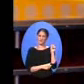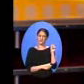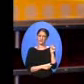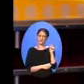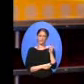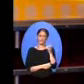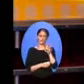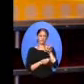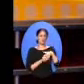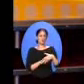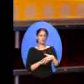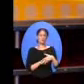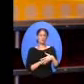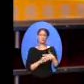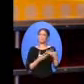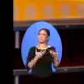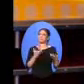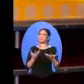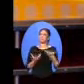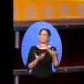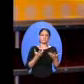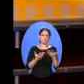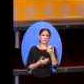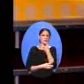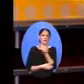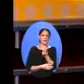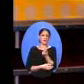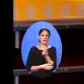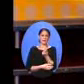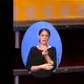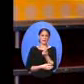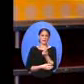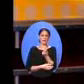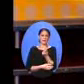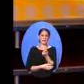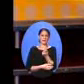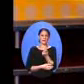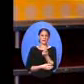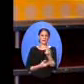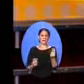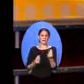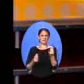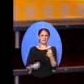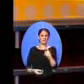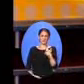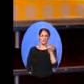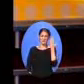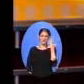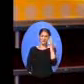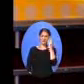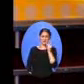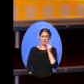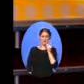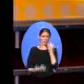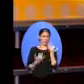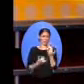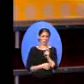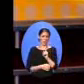באופן שהוא אמר, דברים שנהניתי מהם פעם, עכשיו אני לא נהנה